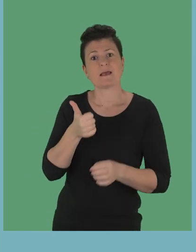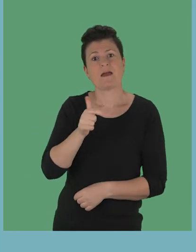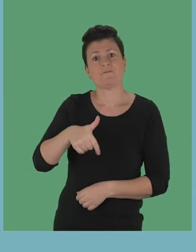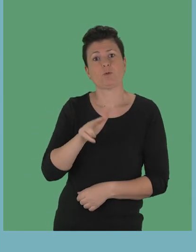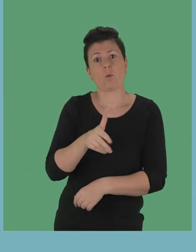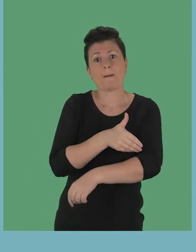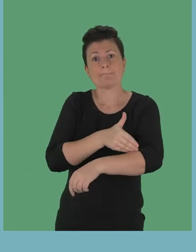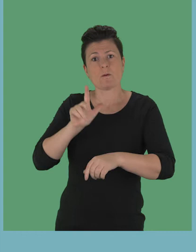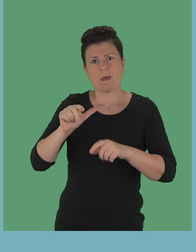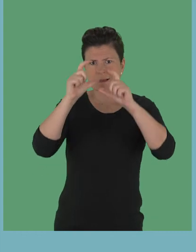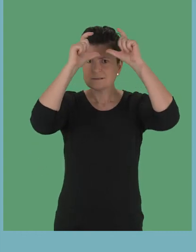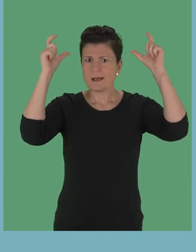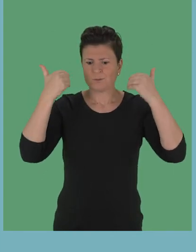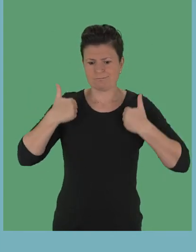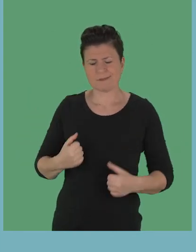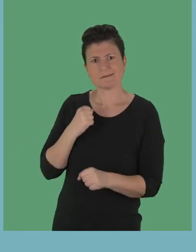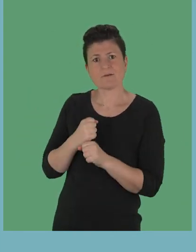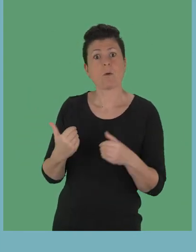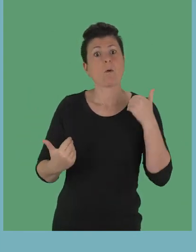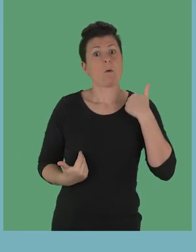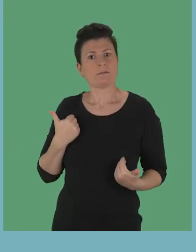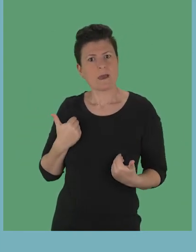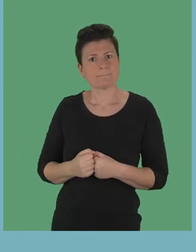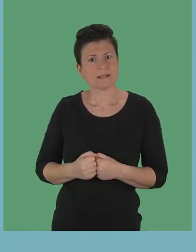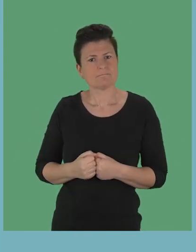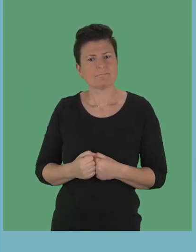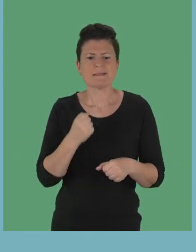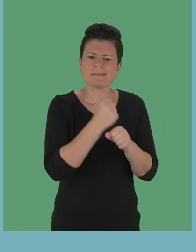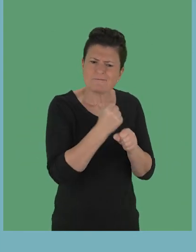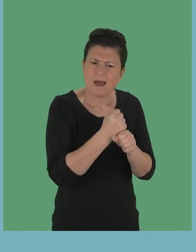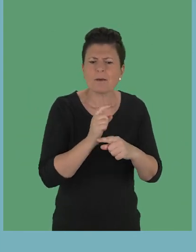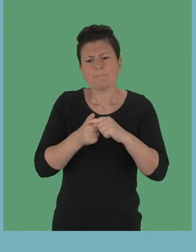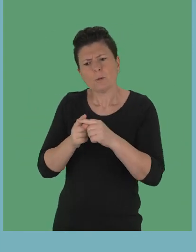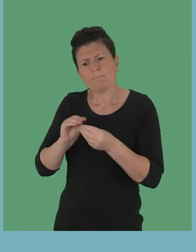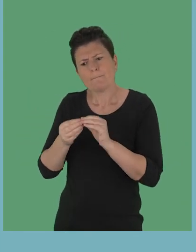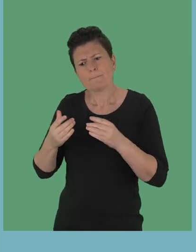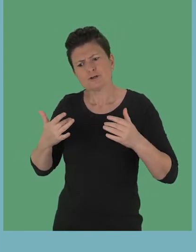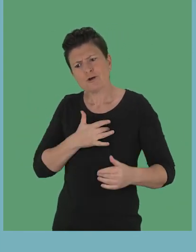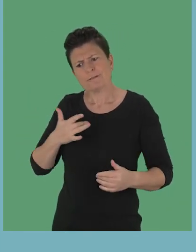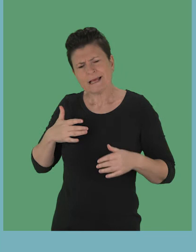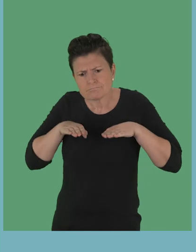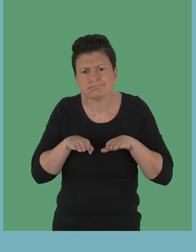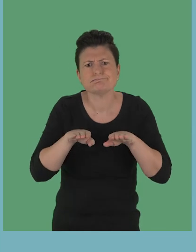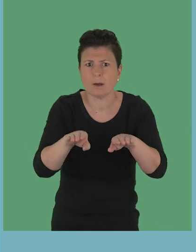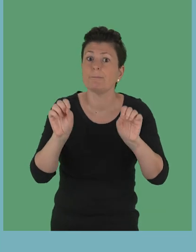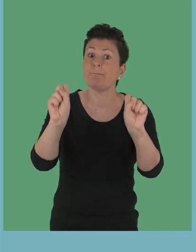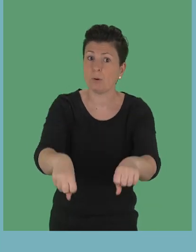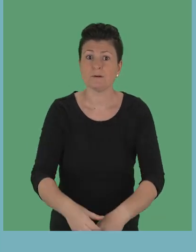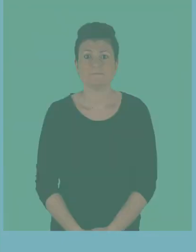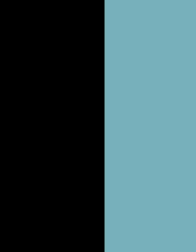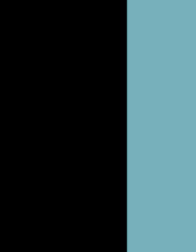million bénéficient du statut de travailleur handicapé. Poursuivre son activité professionnelle avec un problème de santé, c'est possible.